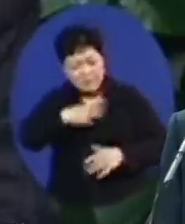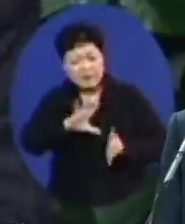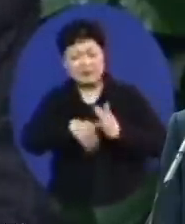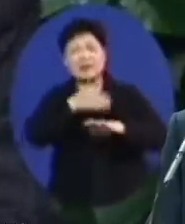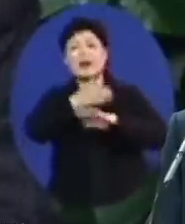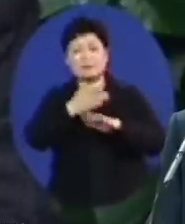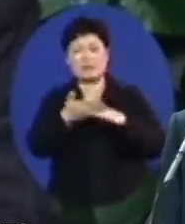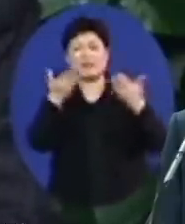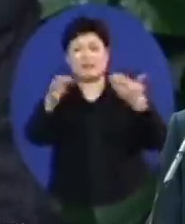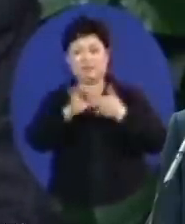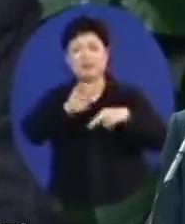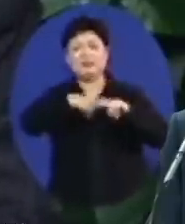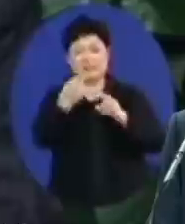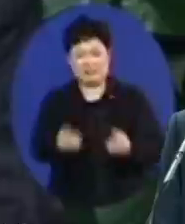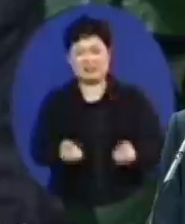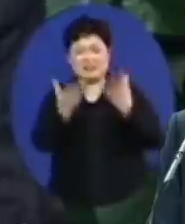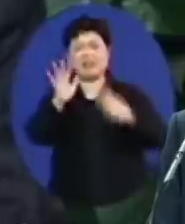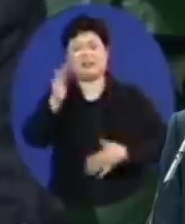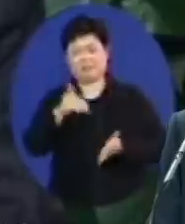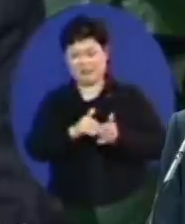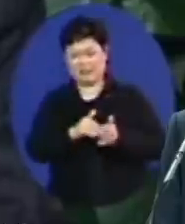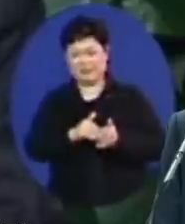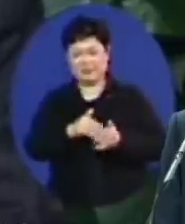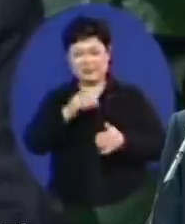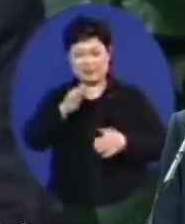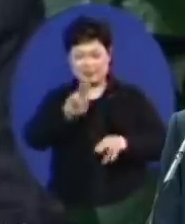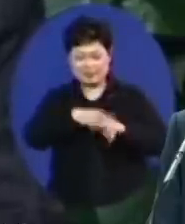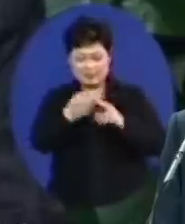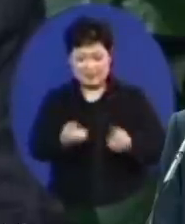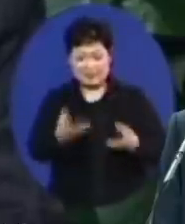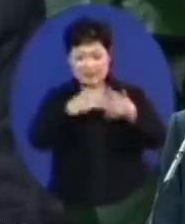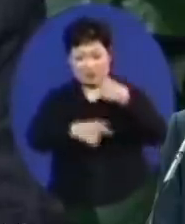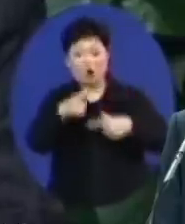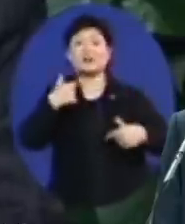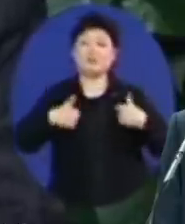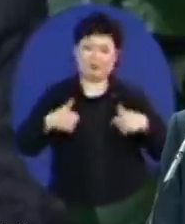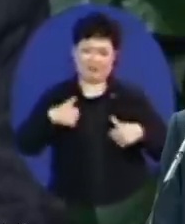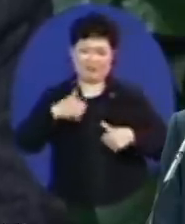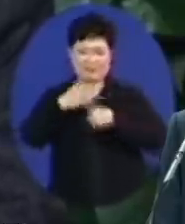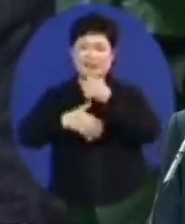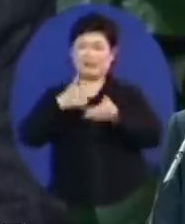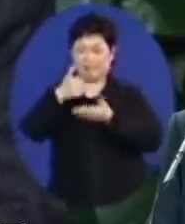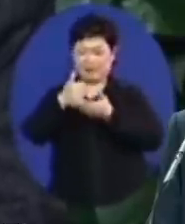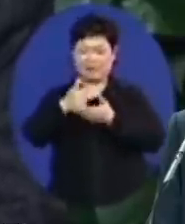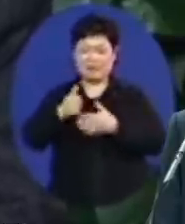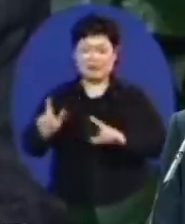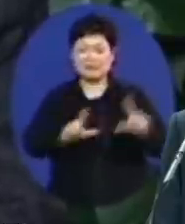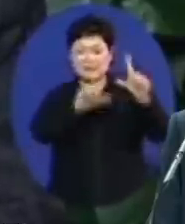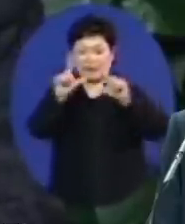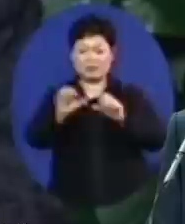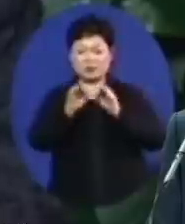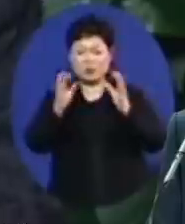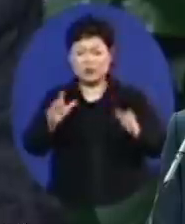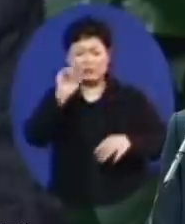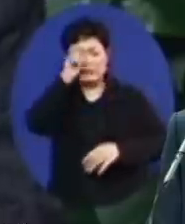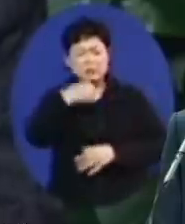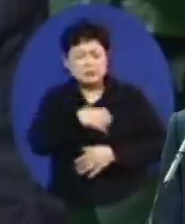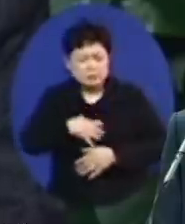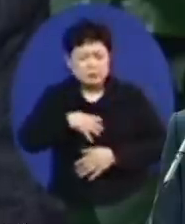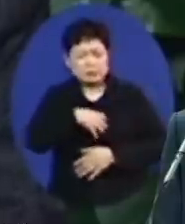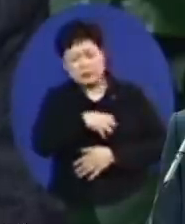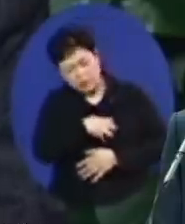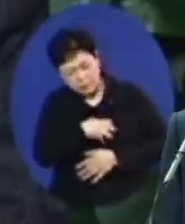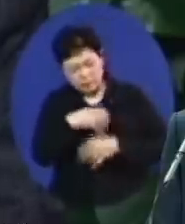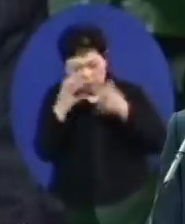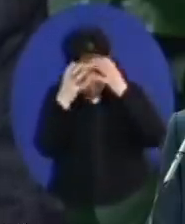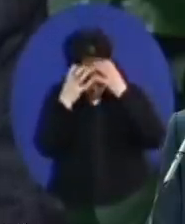감사는 제사가 되는 것입니다. 그 제사는 하나님이 더욱 기뻐하시는 것입니다. 인생을 살면서 슬프고 괴롭고